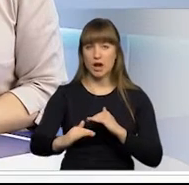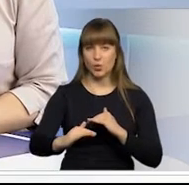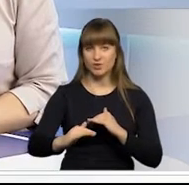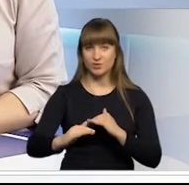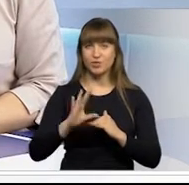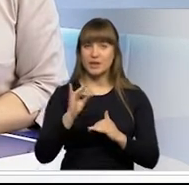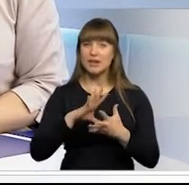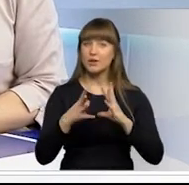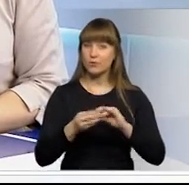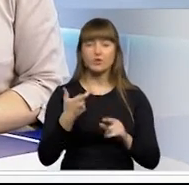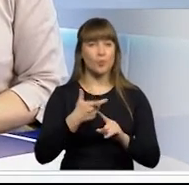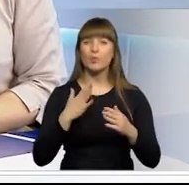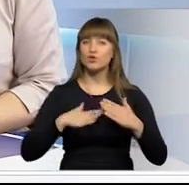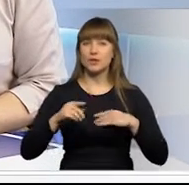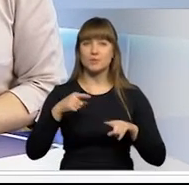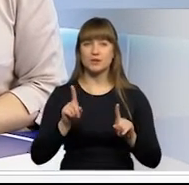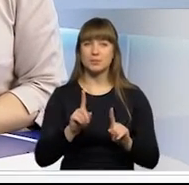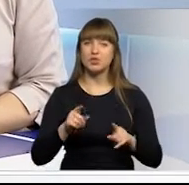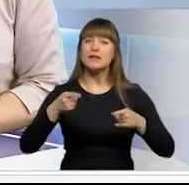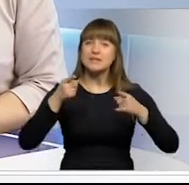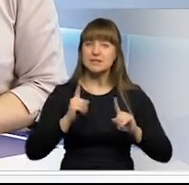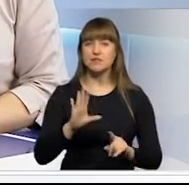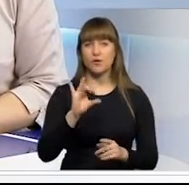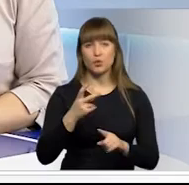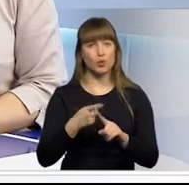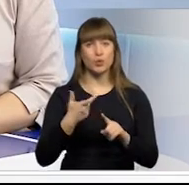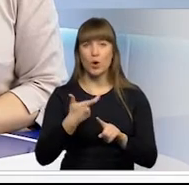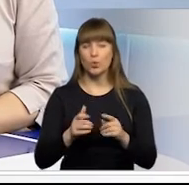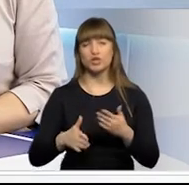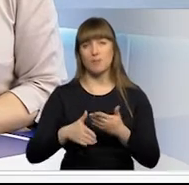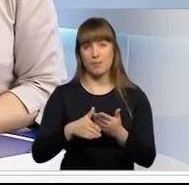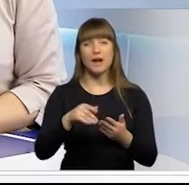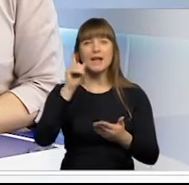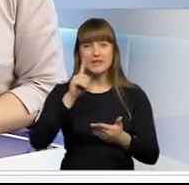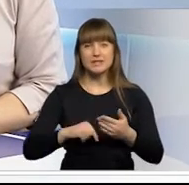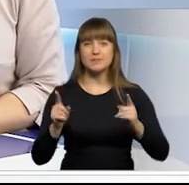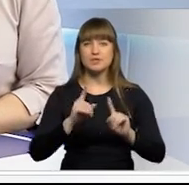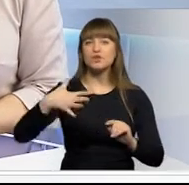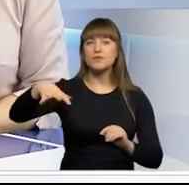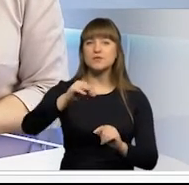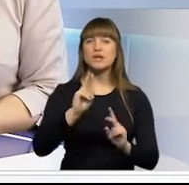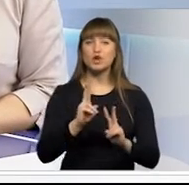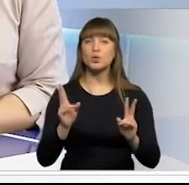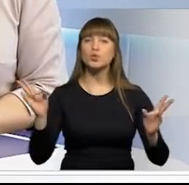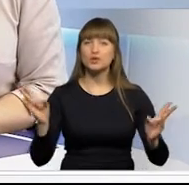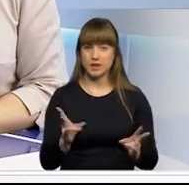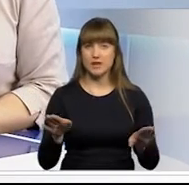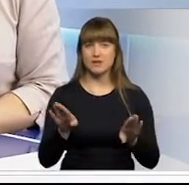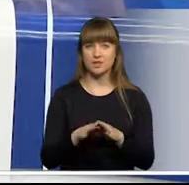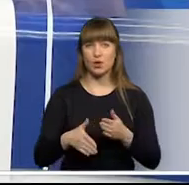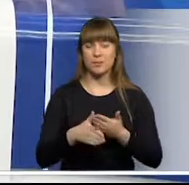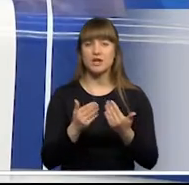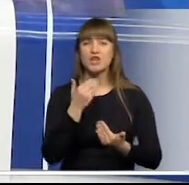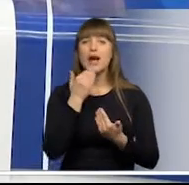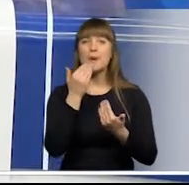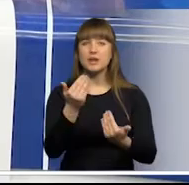очень помогает. Надеемся, что все, кто нуждается в такой поддержке, обратятся, и мы им поможем распорядиться средствами обращаться, капитала. Как я понимаю,